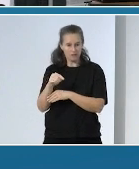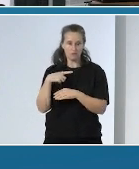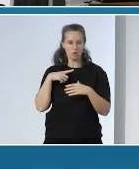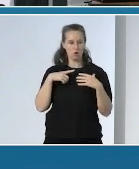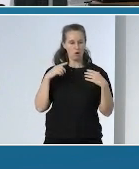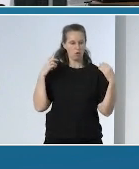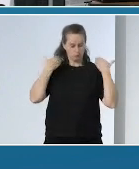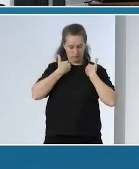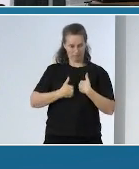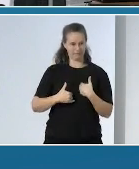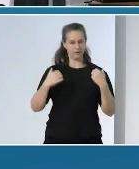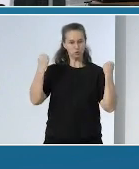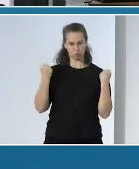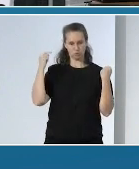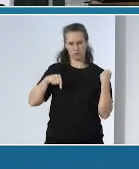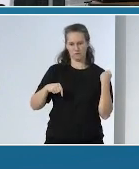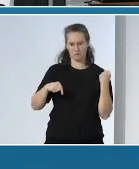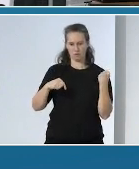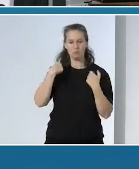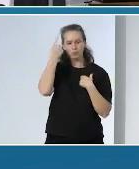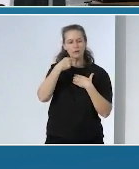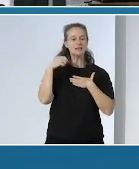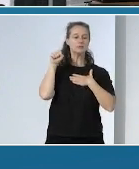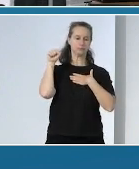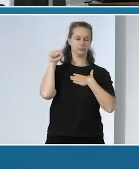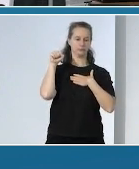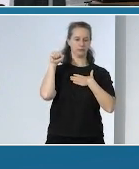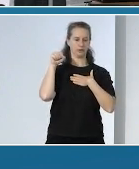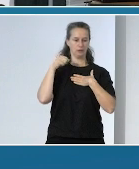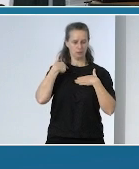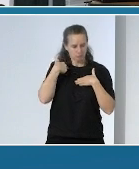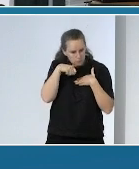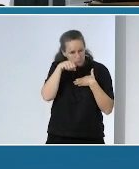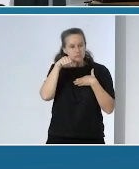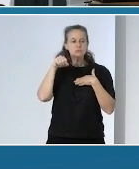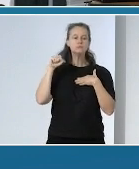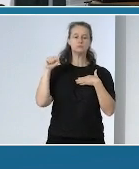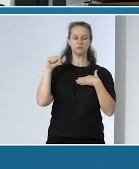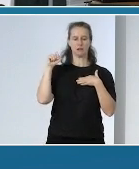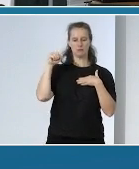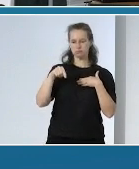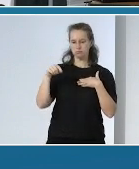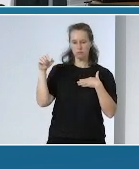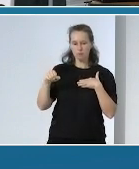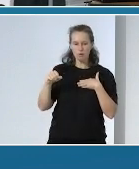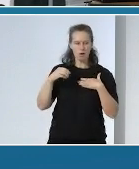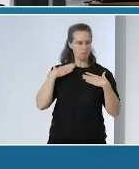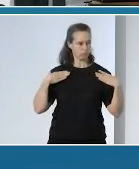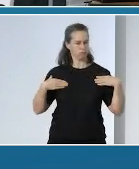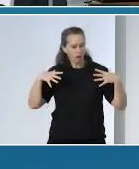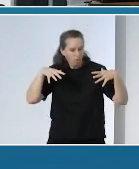tonus axial qui va lui pouvoir de tenir sa tête et se dégager du coup d'une hypertonie qu'elle peut avoir dans les